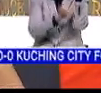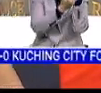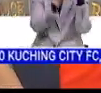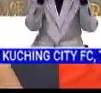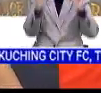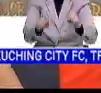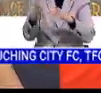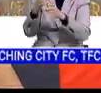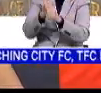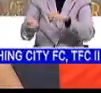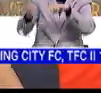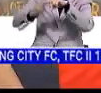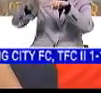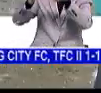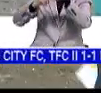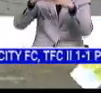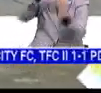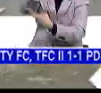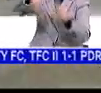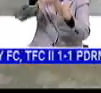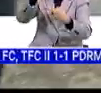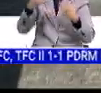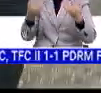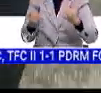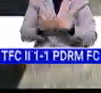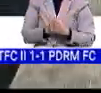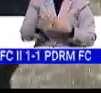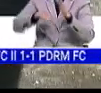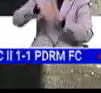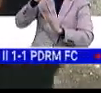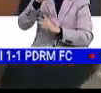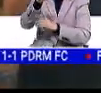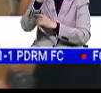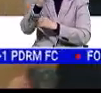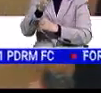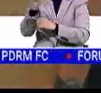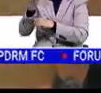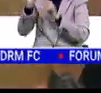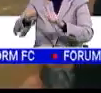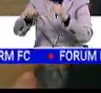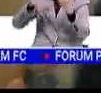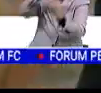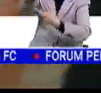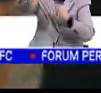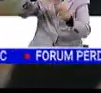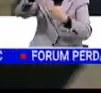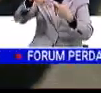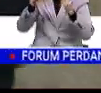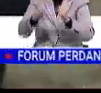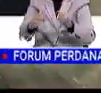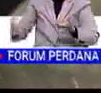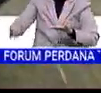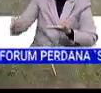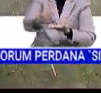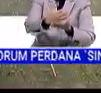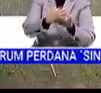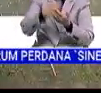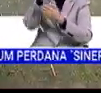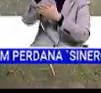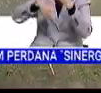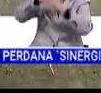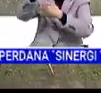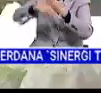daripada itulah, insya-Allah. Lebih 800 kilogram sampah boleh dikitar semula berjaya dikumpul sepanjang